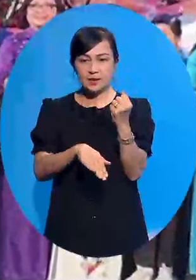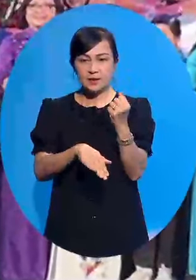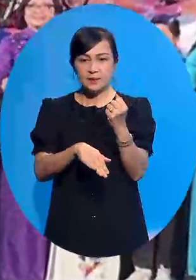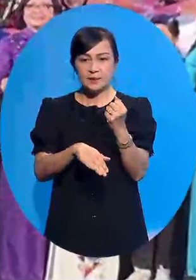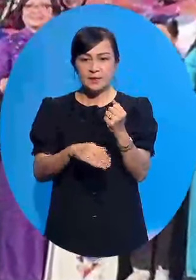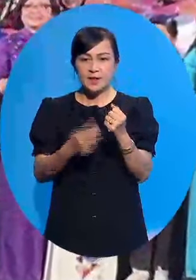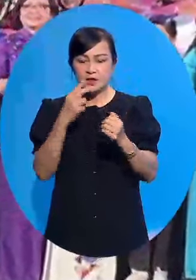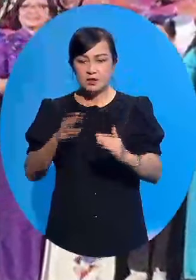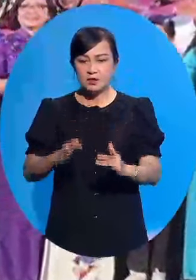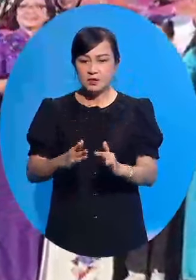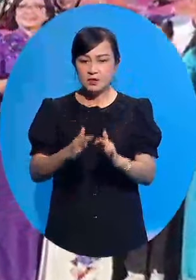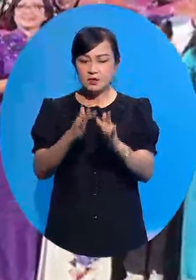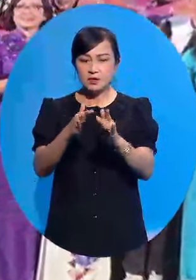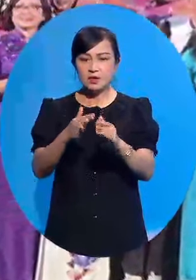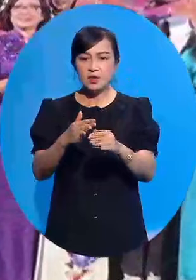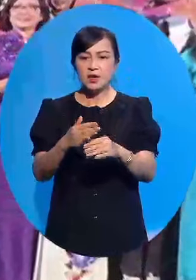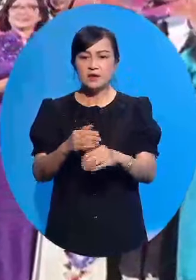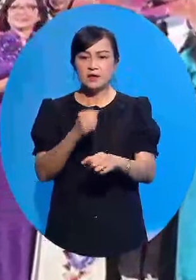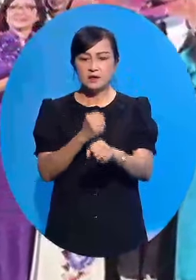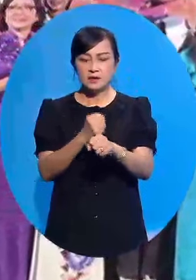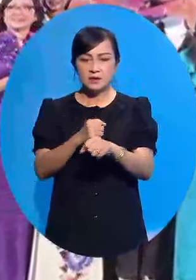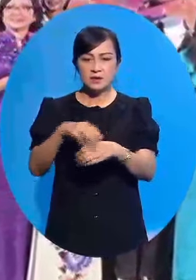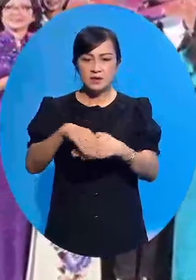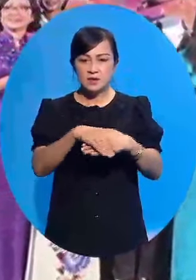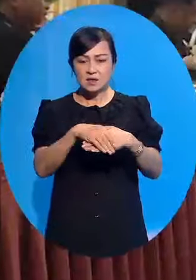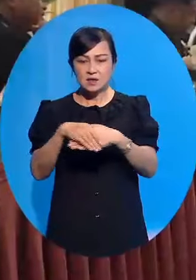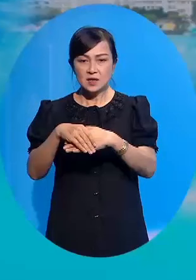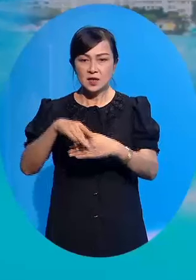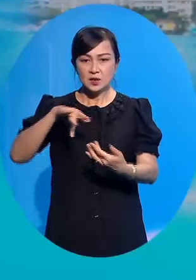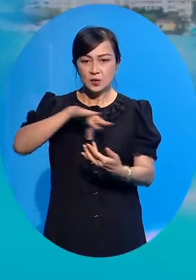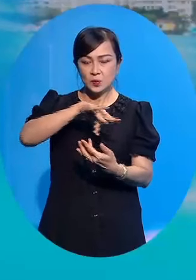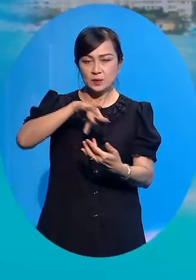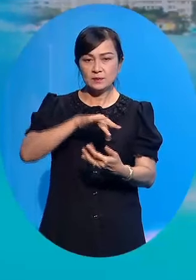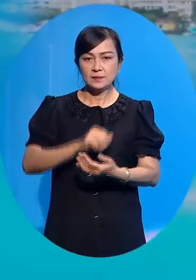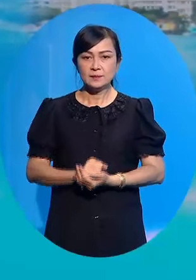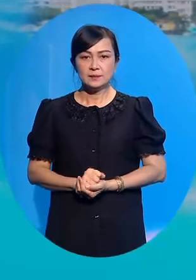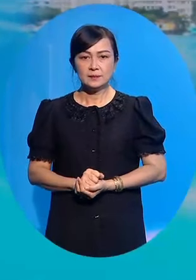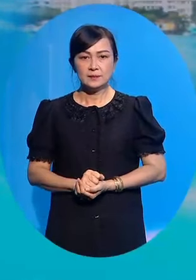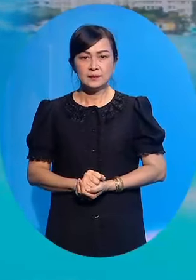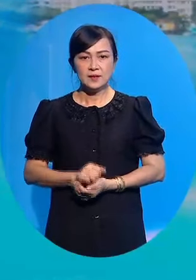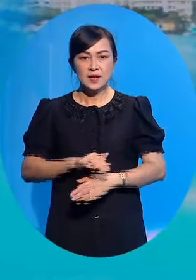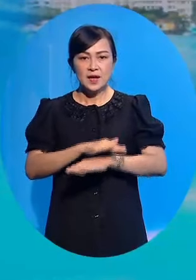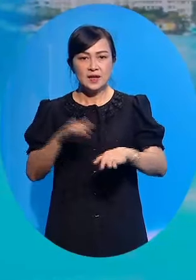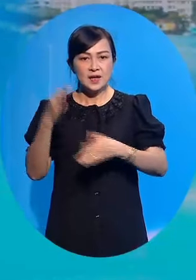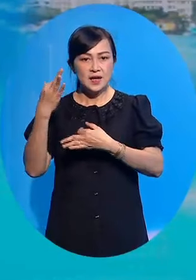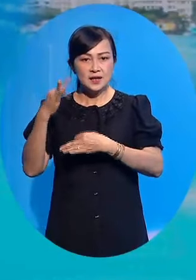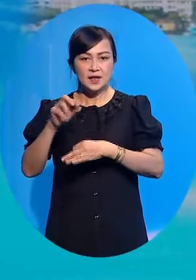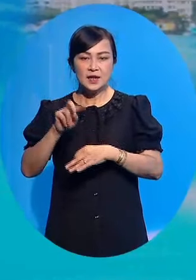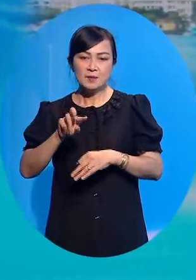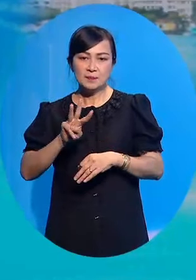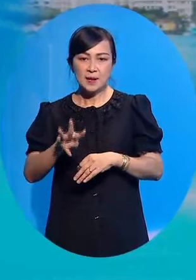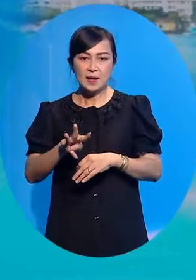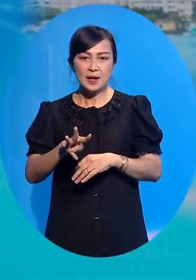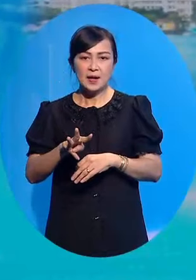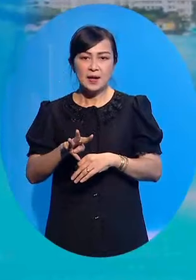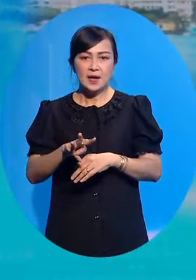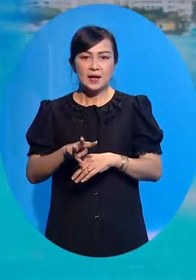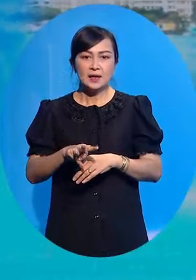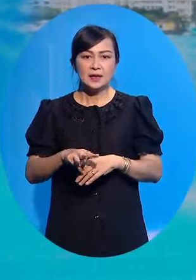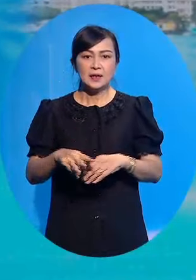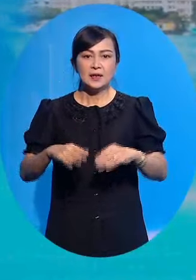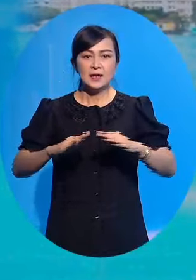lửa, giữ lửa và truyền lửa cho nghề hướng dẫn viên du lịch. Trong những ngày nghỉ Tết Nguyên đán 2023, liên